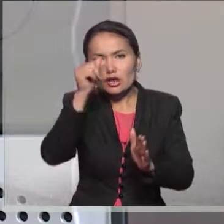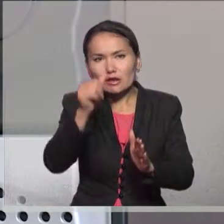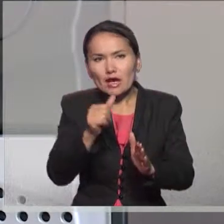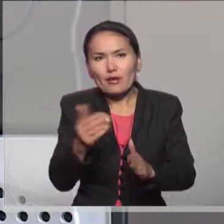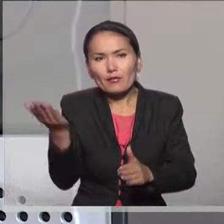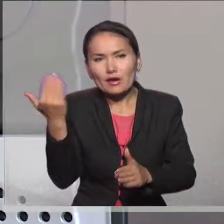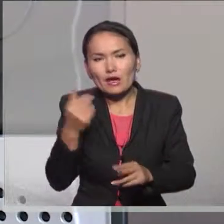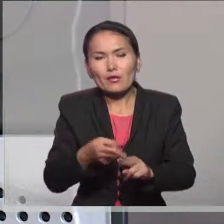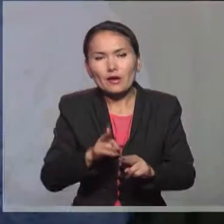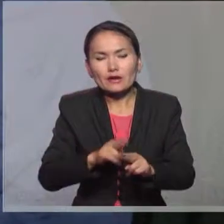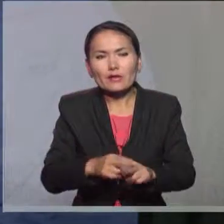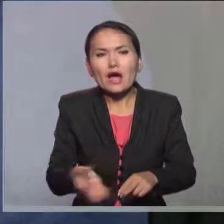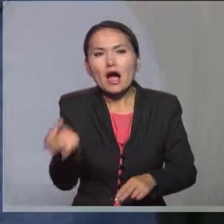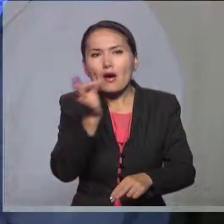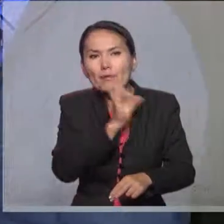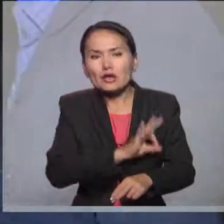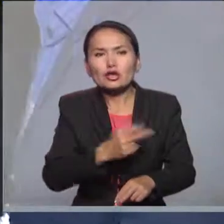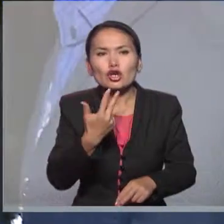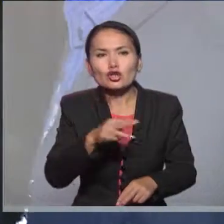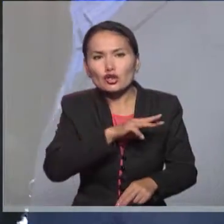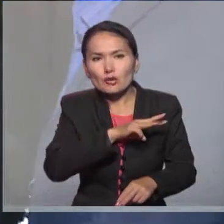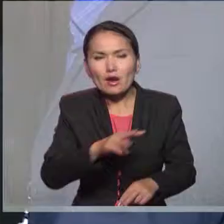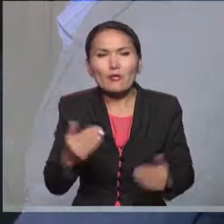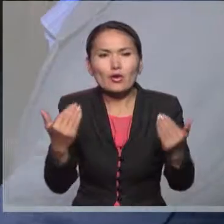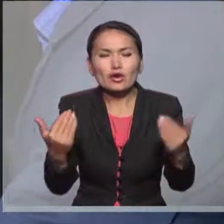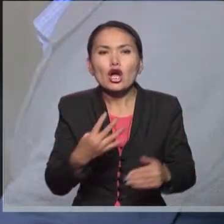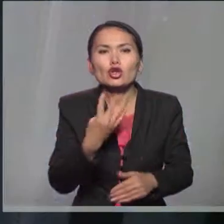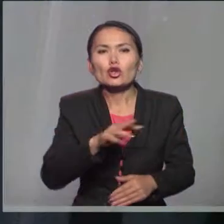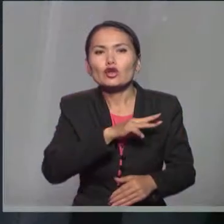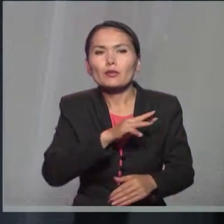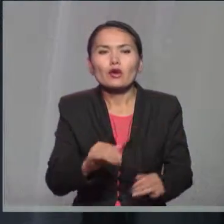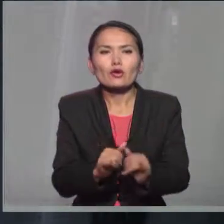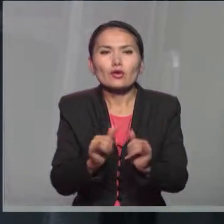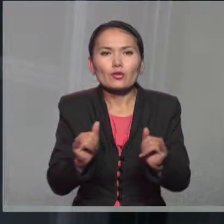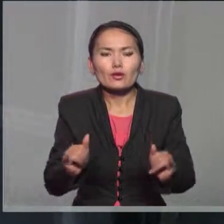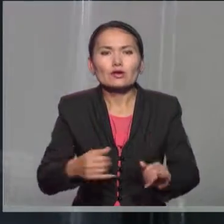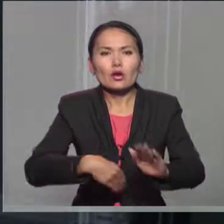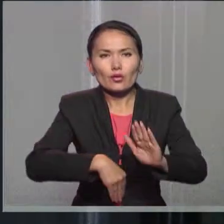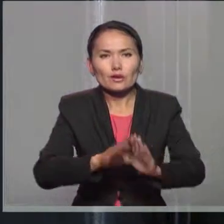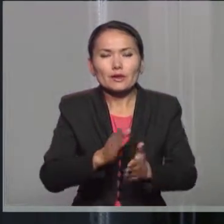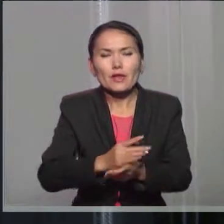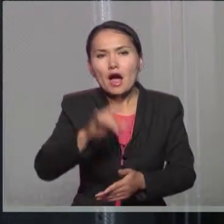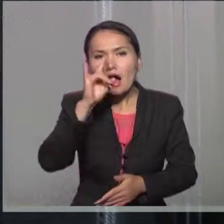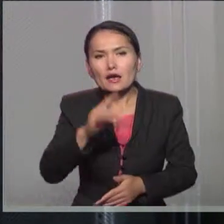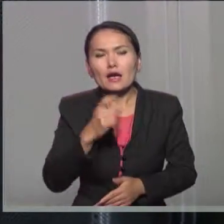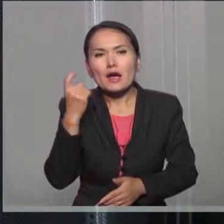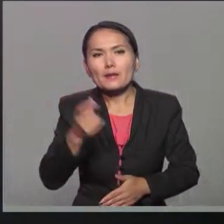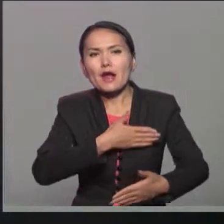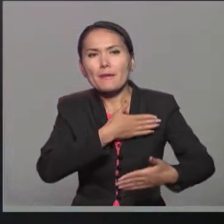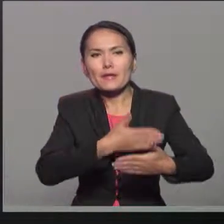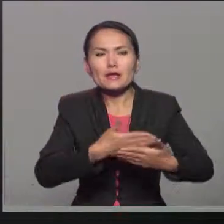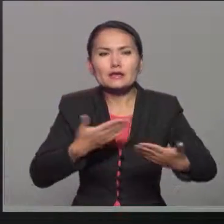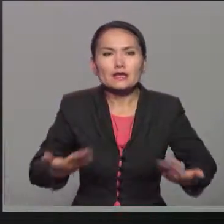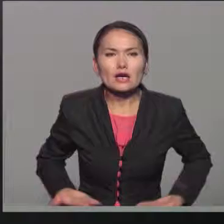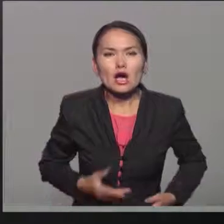ғана оны пайдаланушылардың саны 3 миллион болса, бүгін 4 миллионға жетті. Ал бұл Қазақстанның экономикалық белсенді тұрғындарының